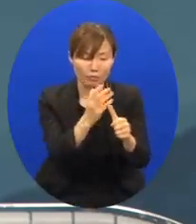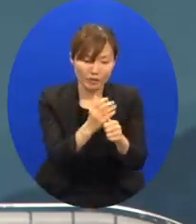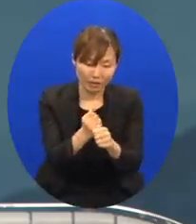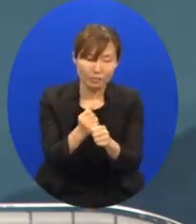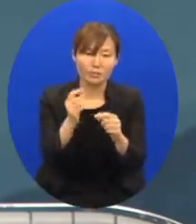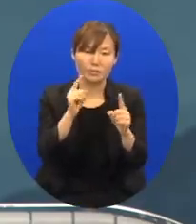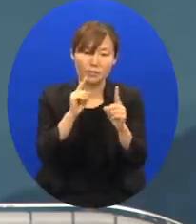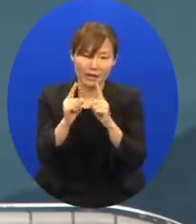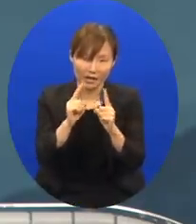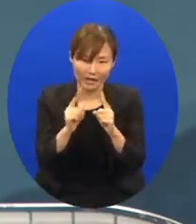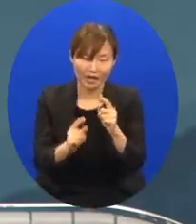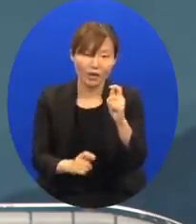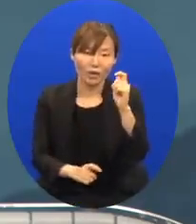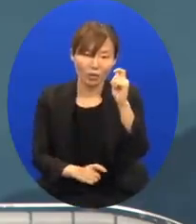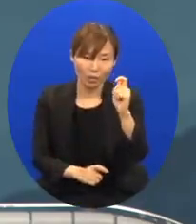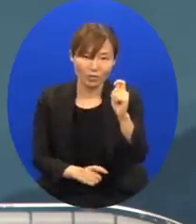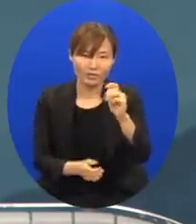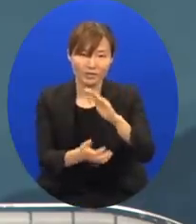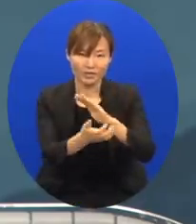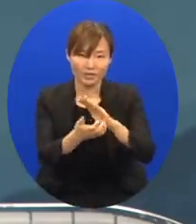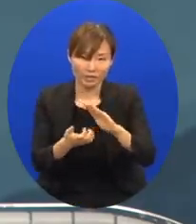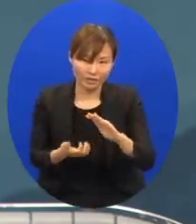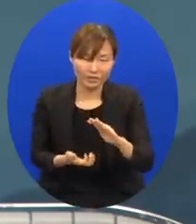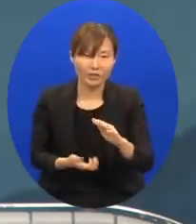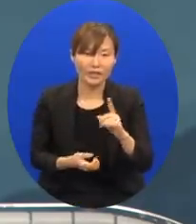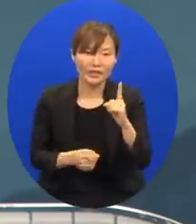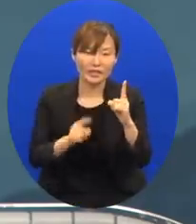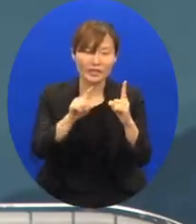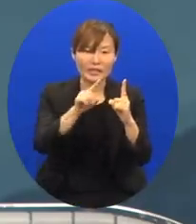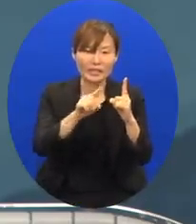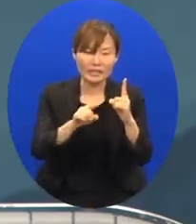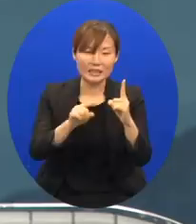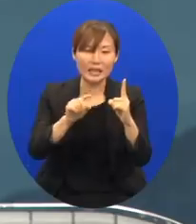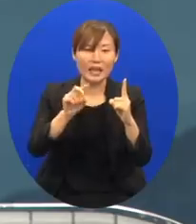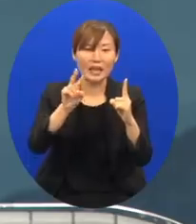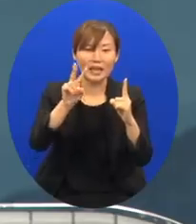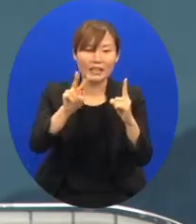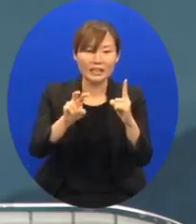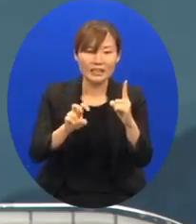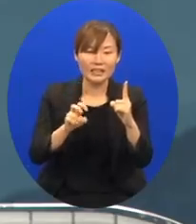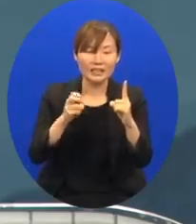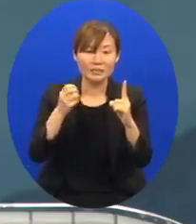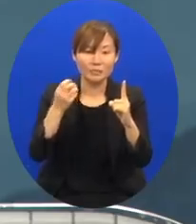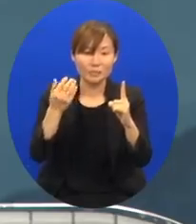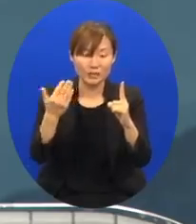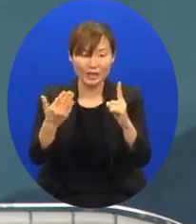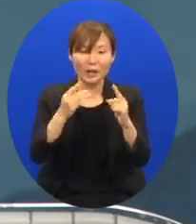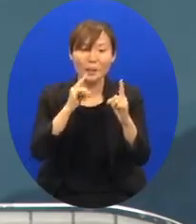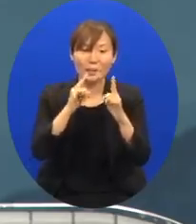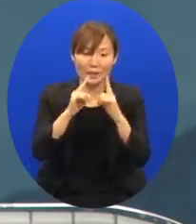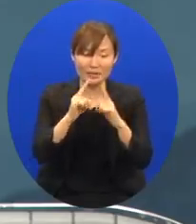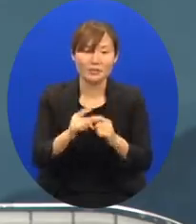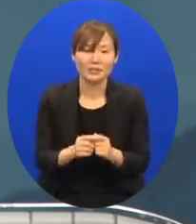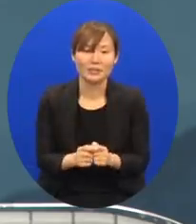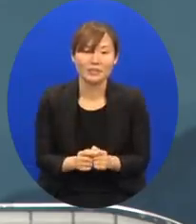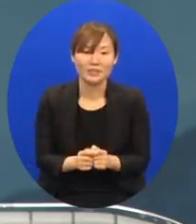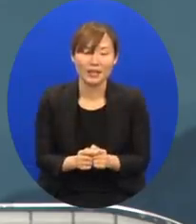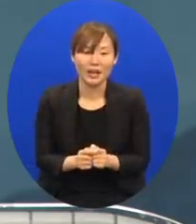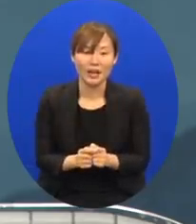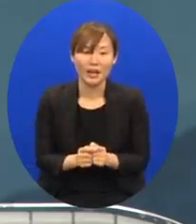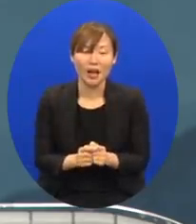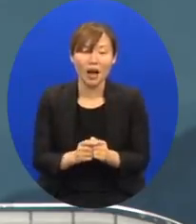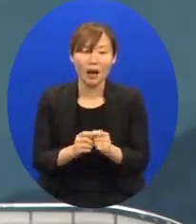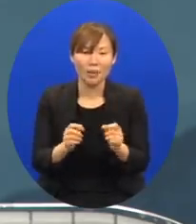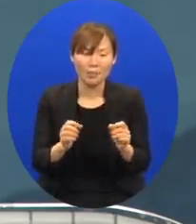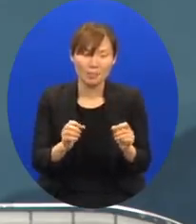고전 조 전서 1장 27 절에서 29절 말씀이에요 하나님은 약한 자 미련한 자를 택하신 다 없는 것